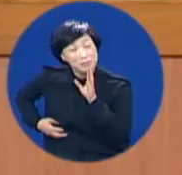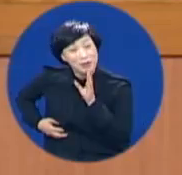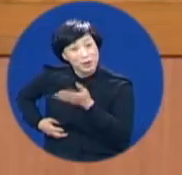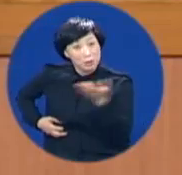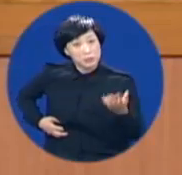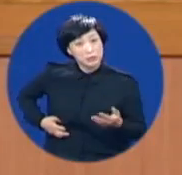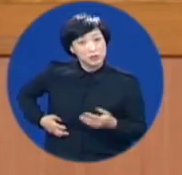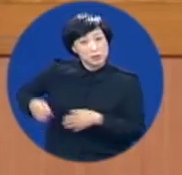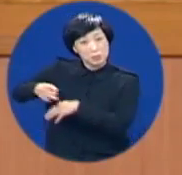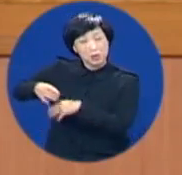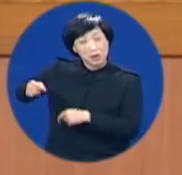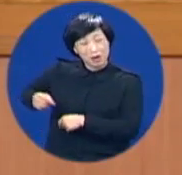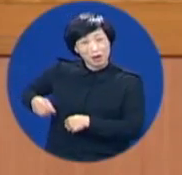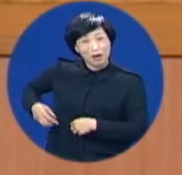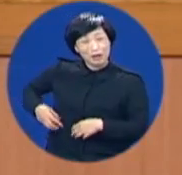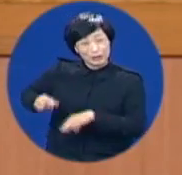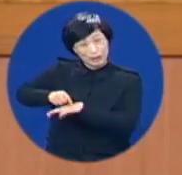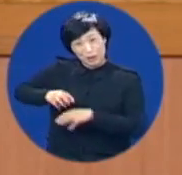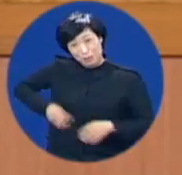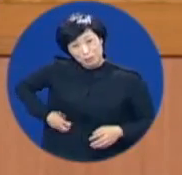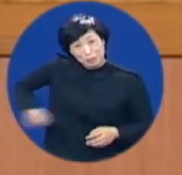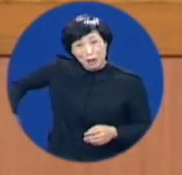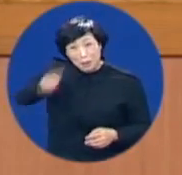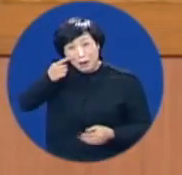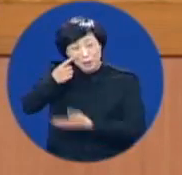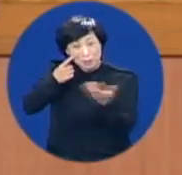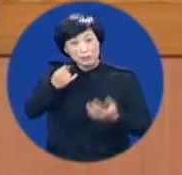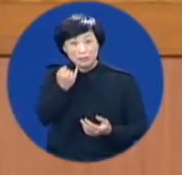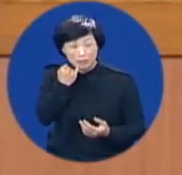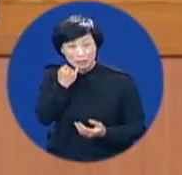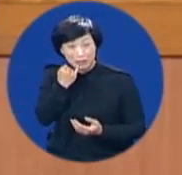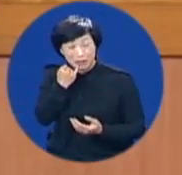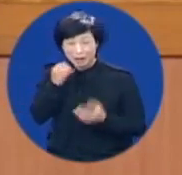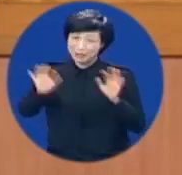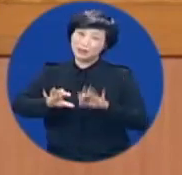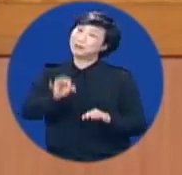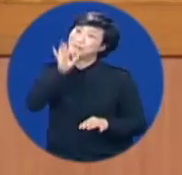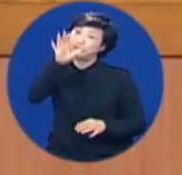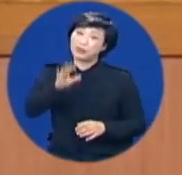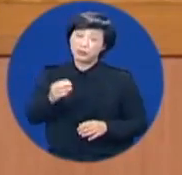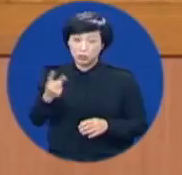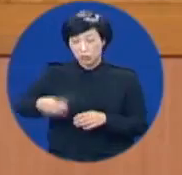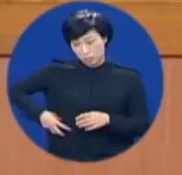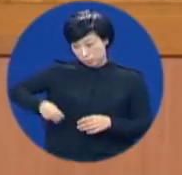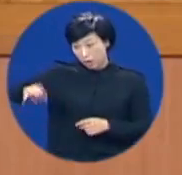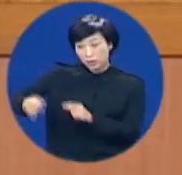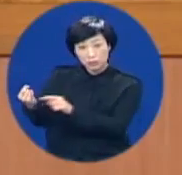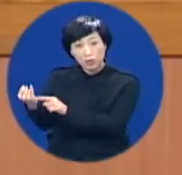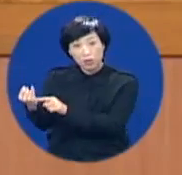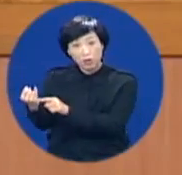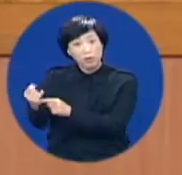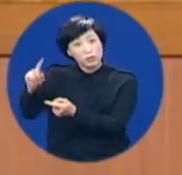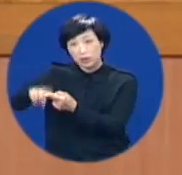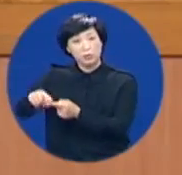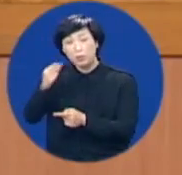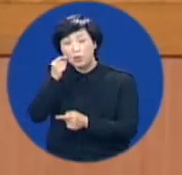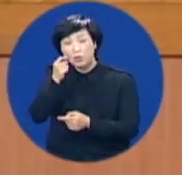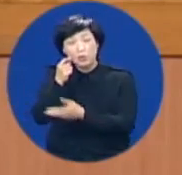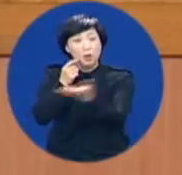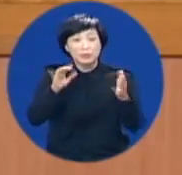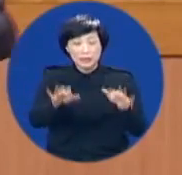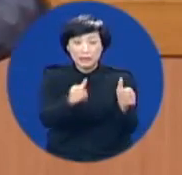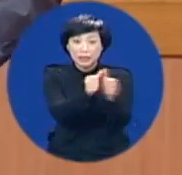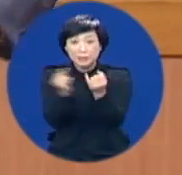빠져나간 갈비와 살도 사람 노릇을 못해요. 바로 남자와 여자는